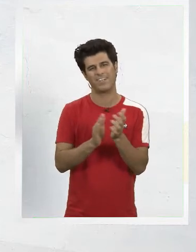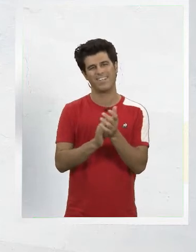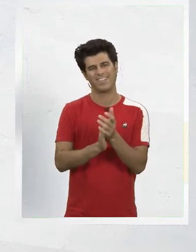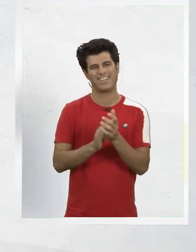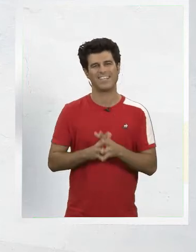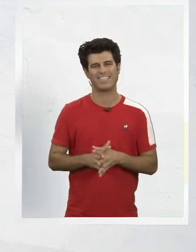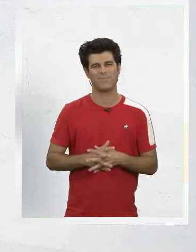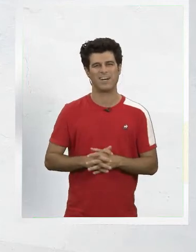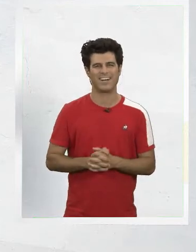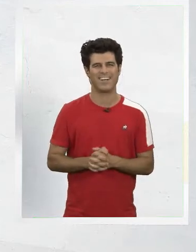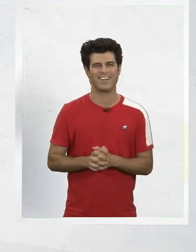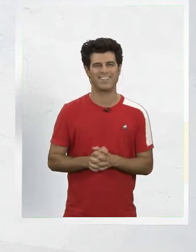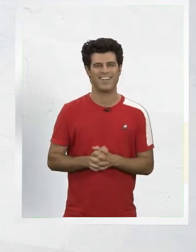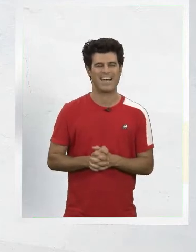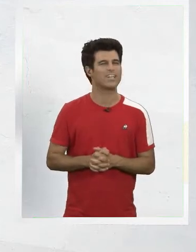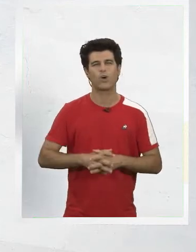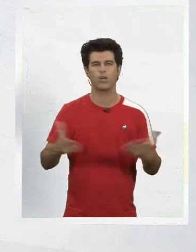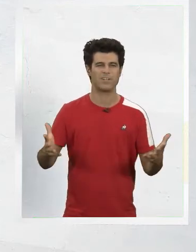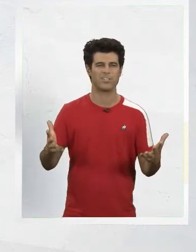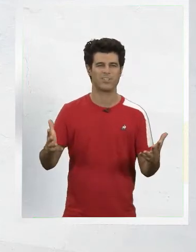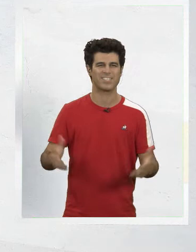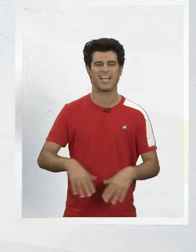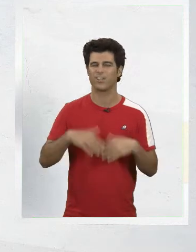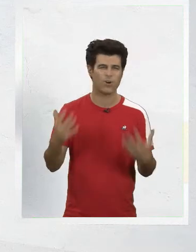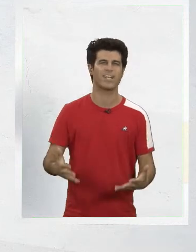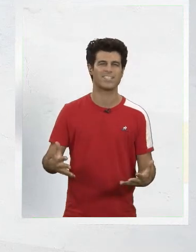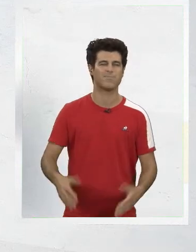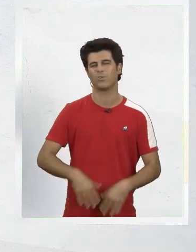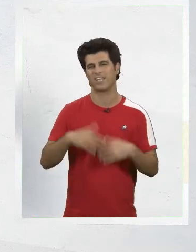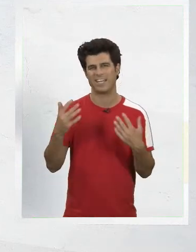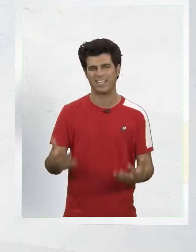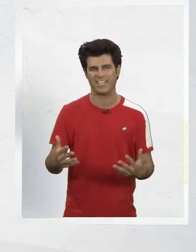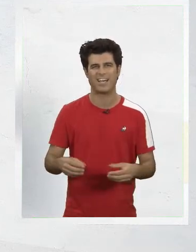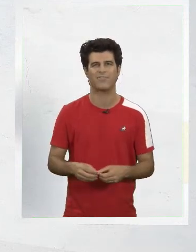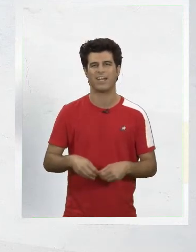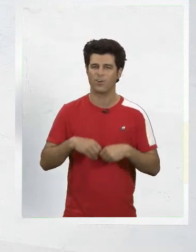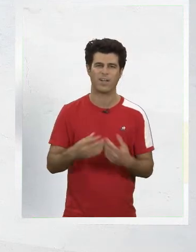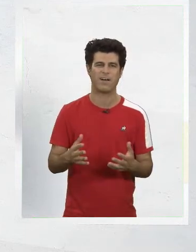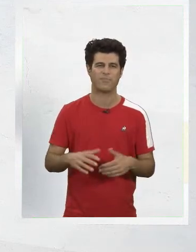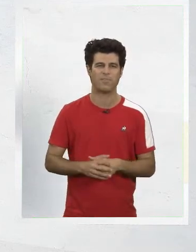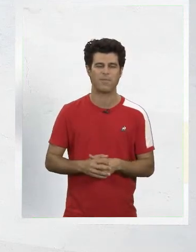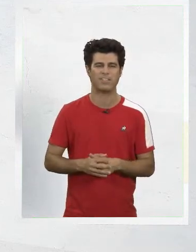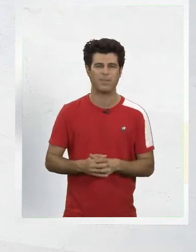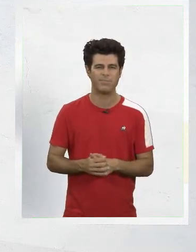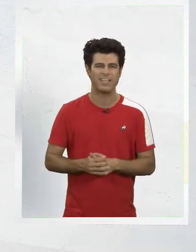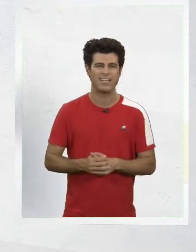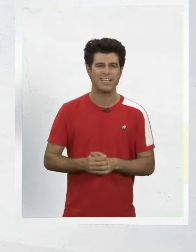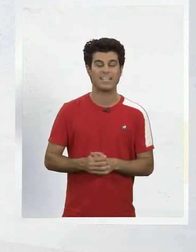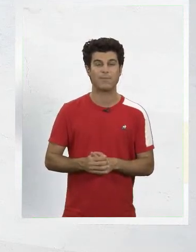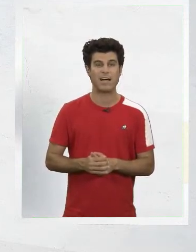כפיים לתמר. על כל מה שהיא עושה, על כל היזמות, על הנגינה ועל כל המאפים